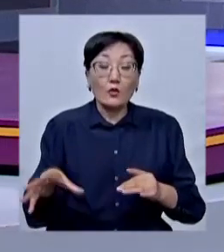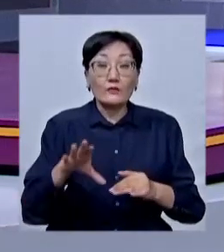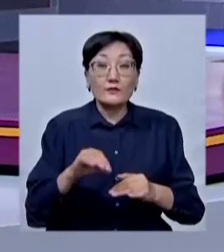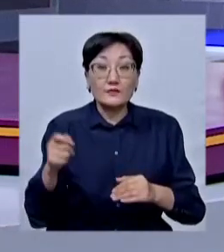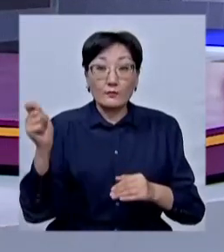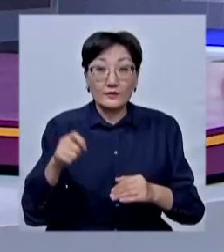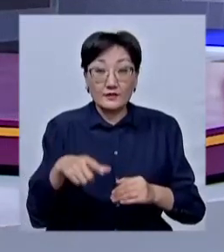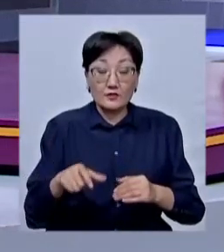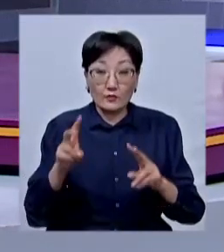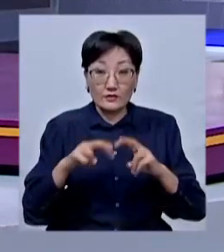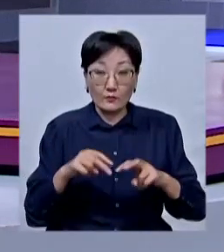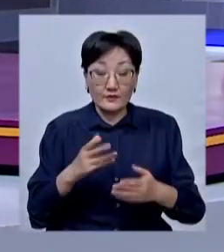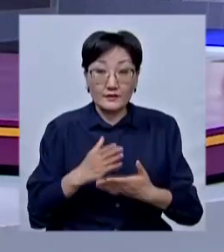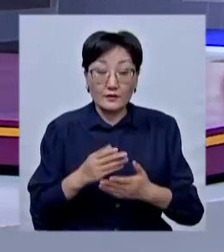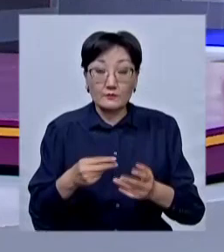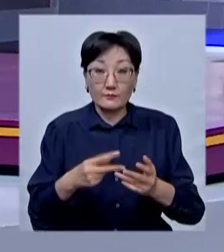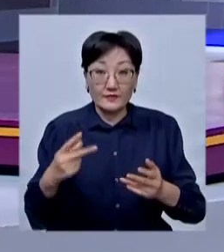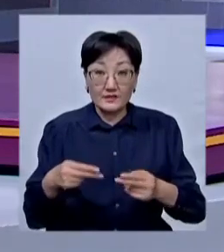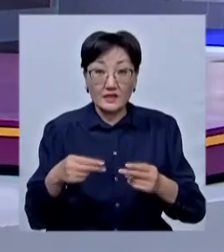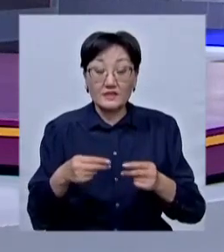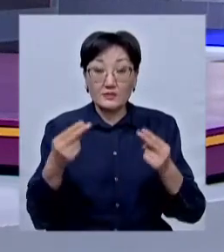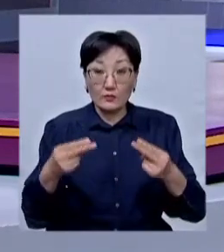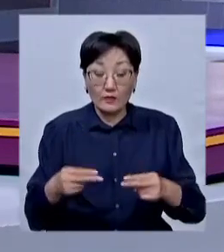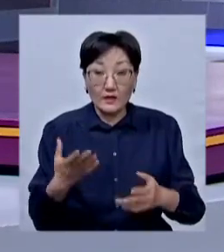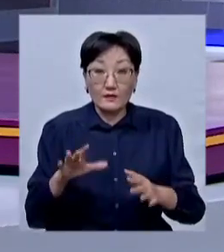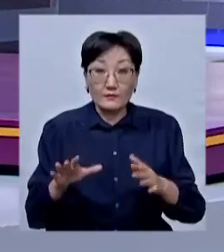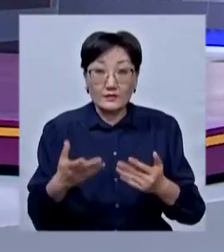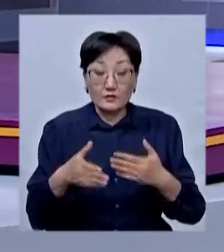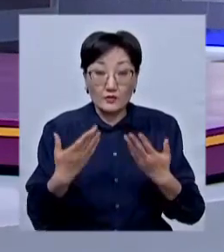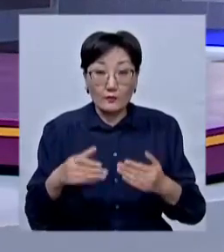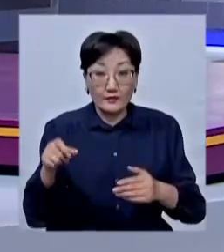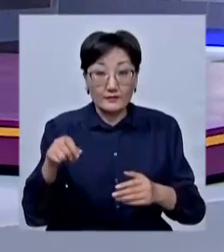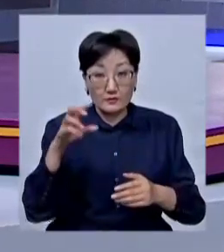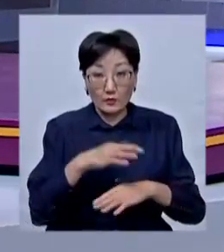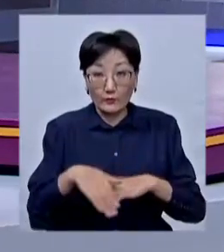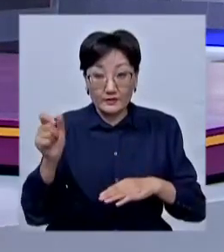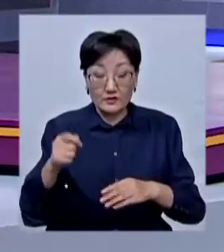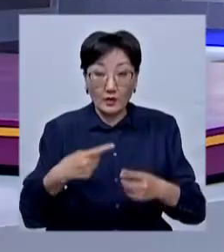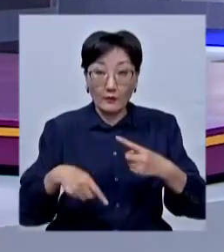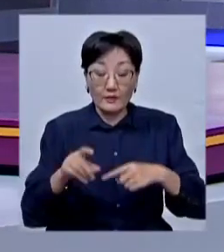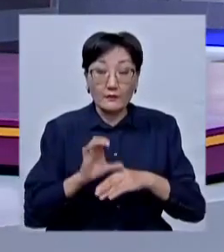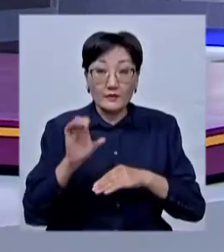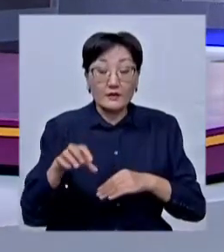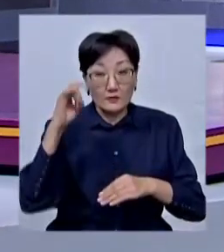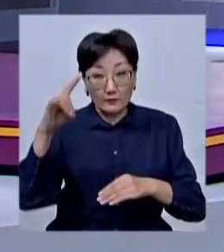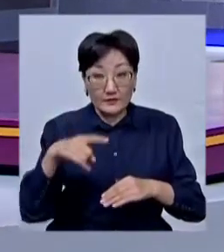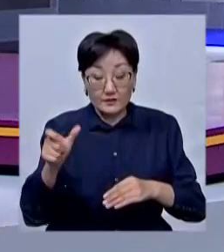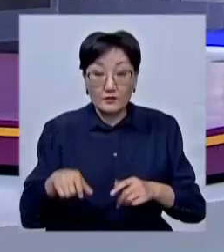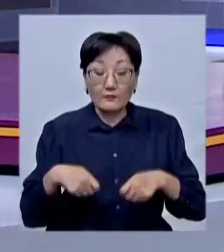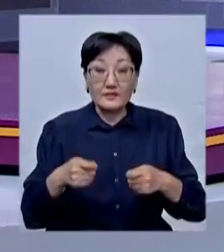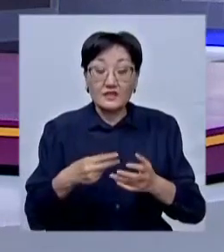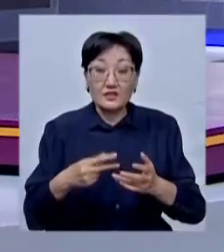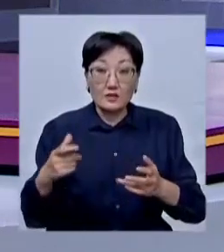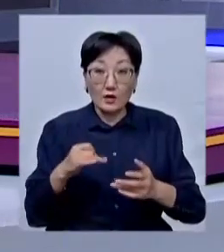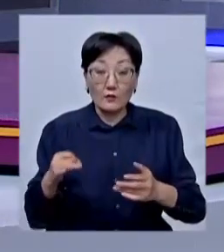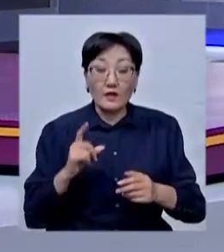всех прибывающих проверяют наличие ПЦР-теста. В случае его отсутствия иностранцев депортируют. Казахстанцам же придется сдать анализы